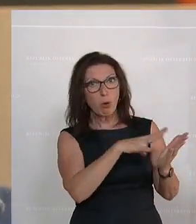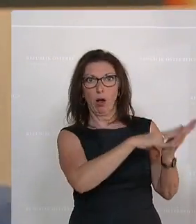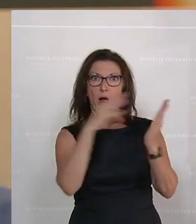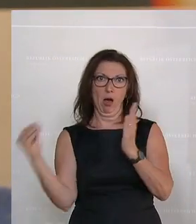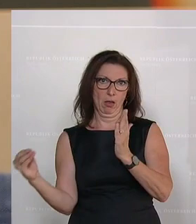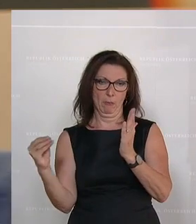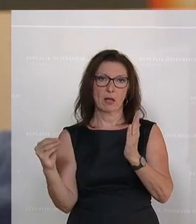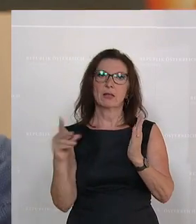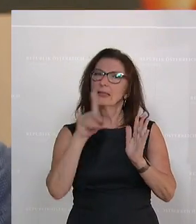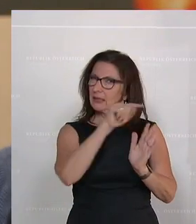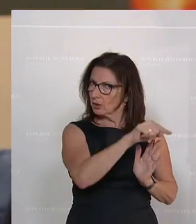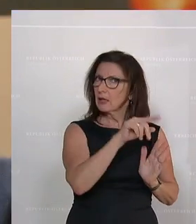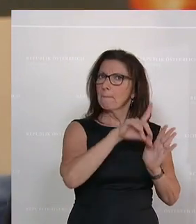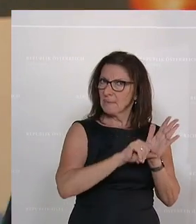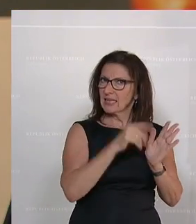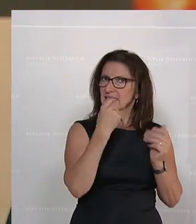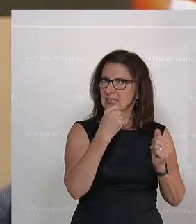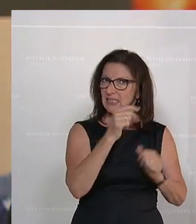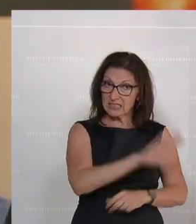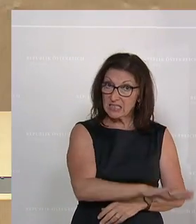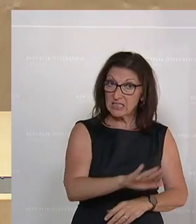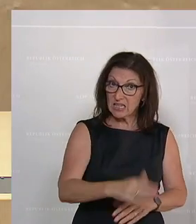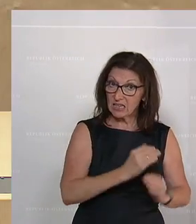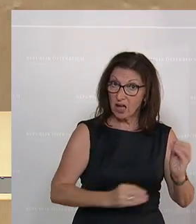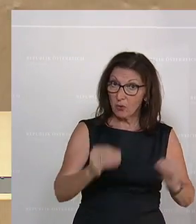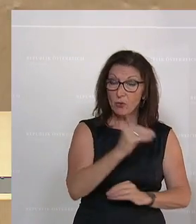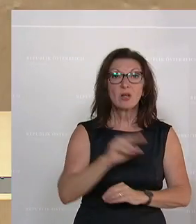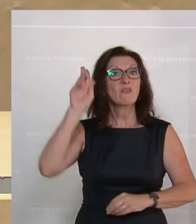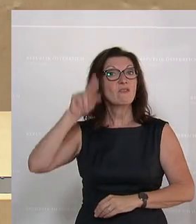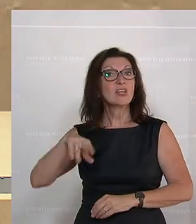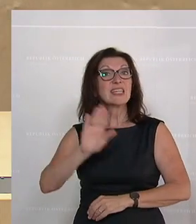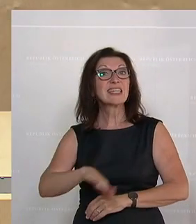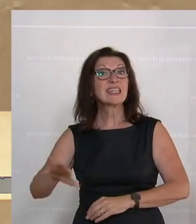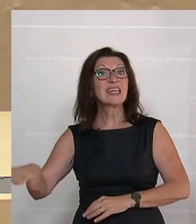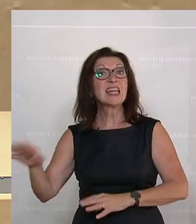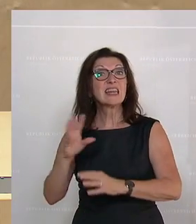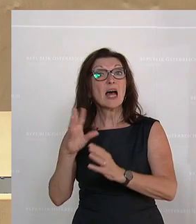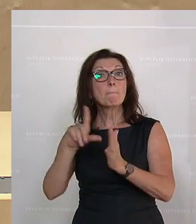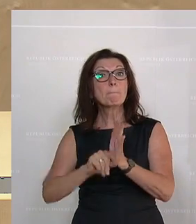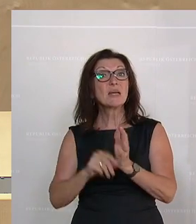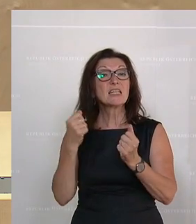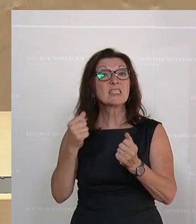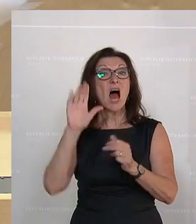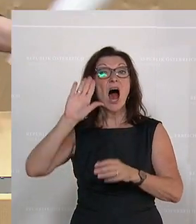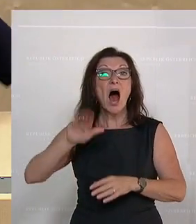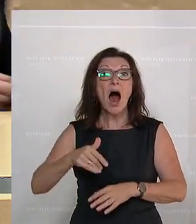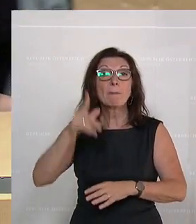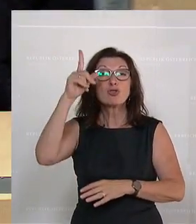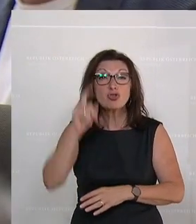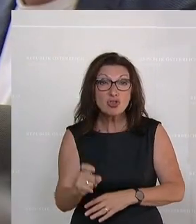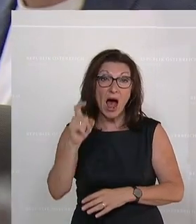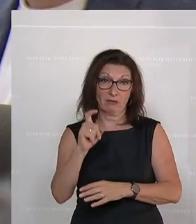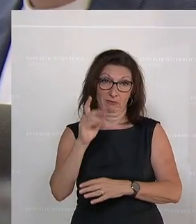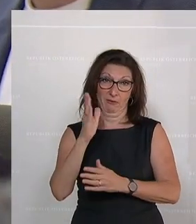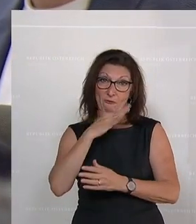wurde die mindestsicherung für kinder erhöht indien ist die mindestsicherung für kinder seit der einführung höher vielen dank